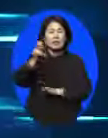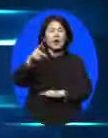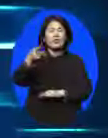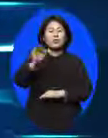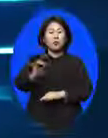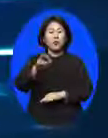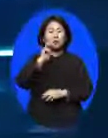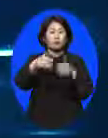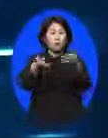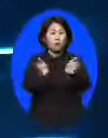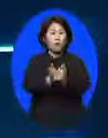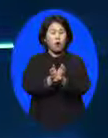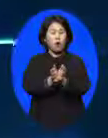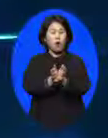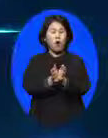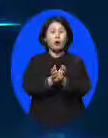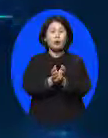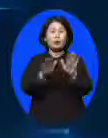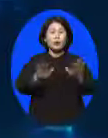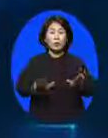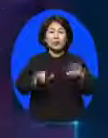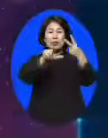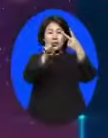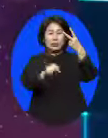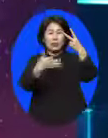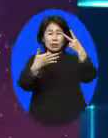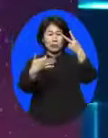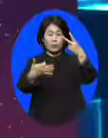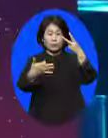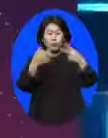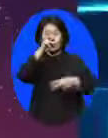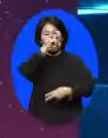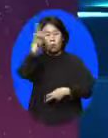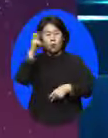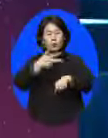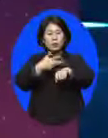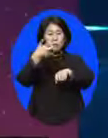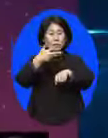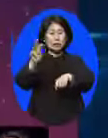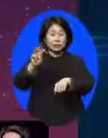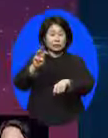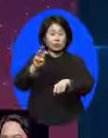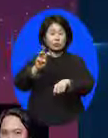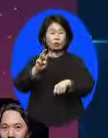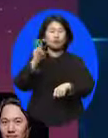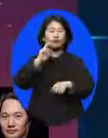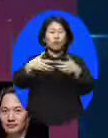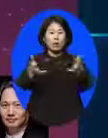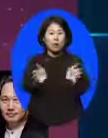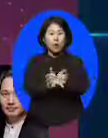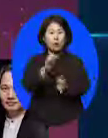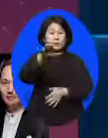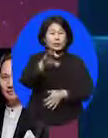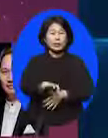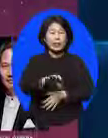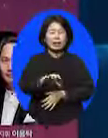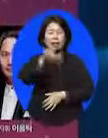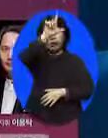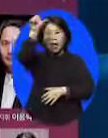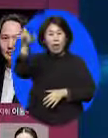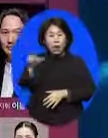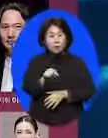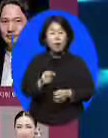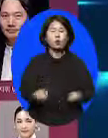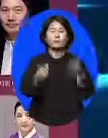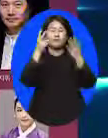대전시립 면정국악연주단이 정월 대보름을 맞아 오는 2월 19일 오후 7시 30분 국악원 큰마당에서